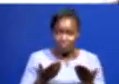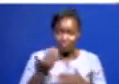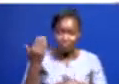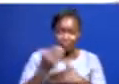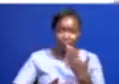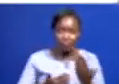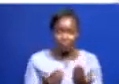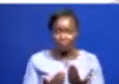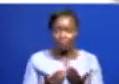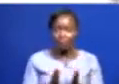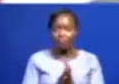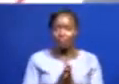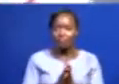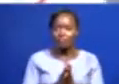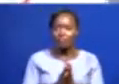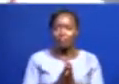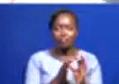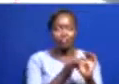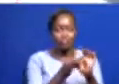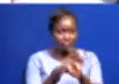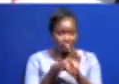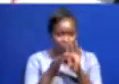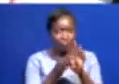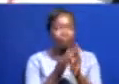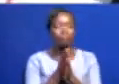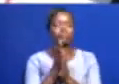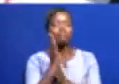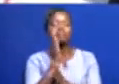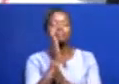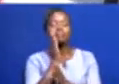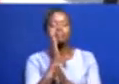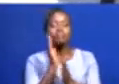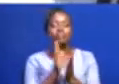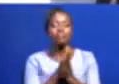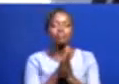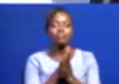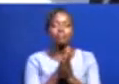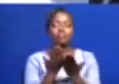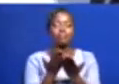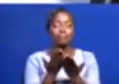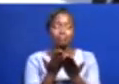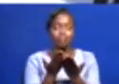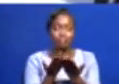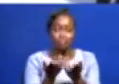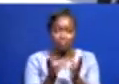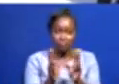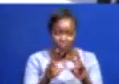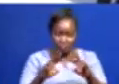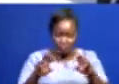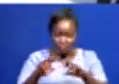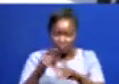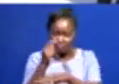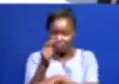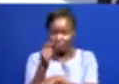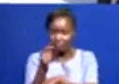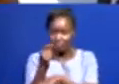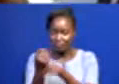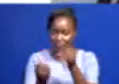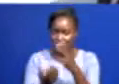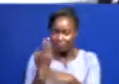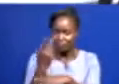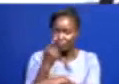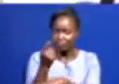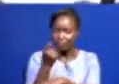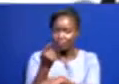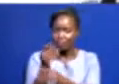Busia. Tumeshikana na mama in collaboration kuweza kufanya hii hafla siku ya leo ya kutafuta talanta, kukuza talanta na kuweza